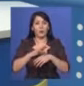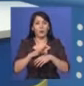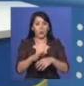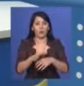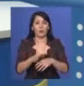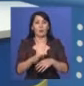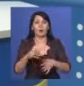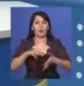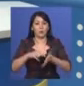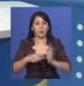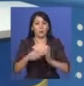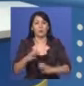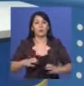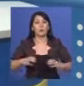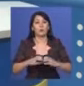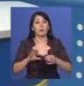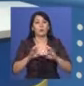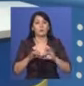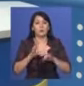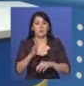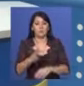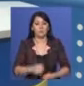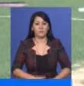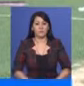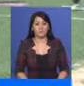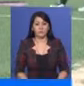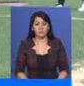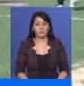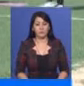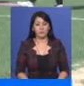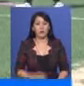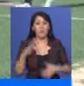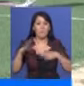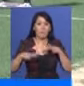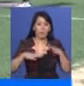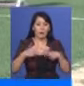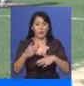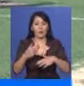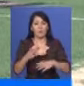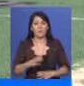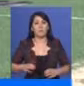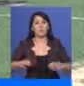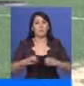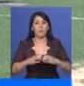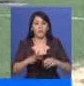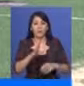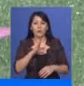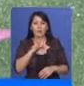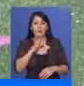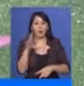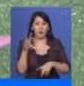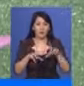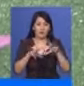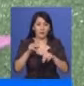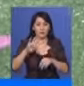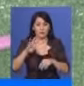астында өткізілуде. Құраманың жоспары туралы тілшіміз айтады. Бапкер Азамат Есімовтың қоласына жаттығатын қыздар өткен жылы чемпионатты